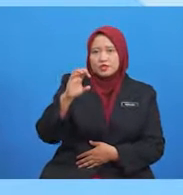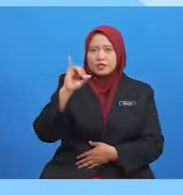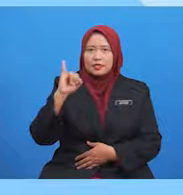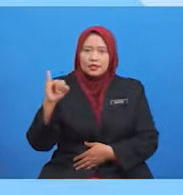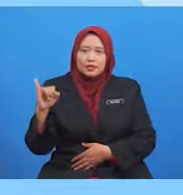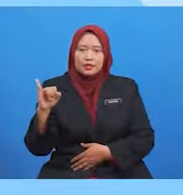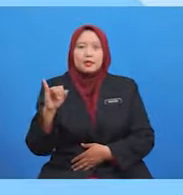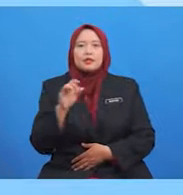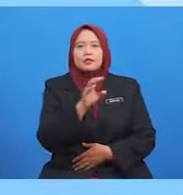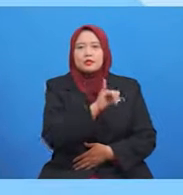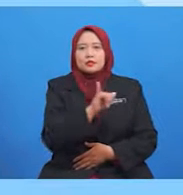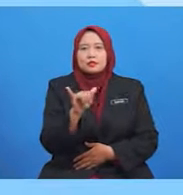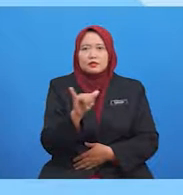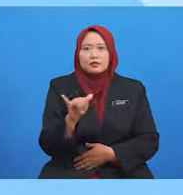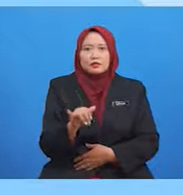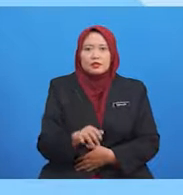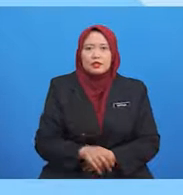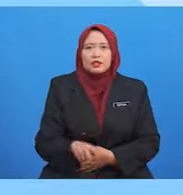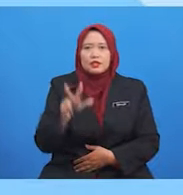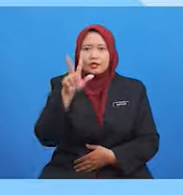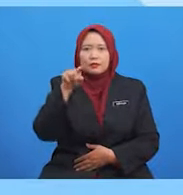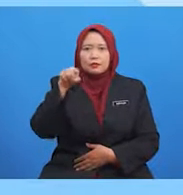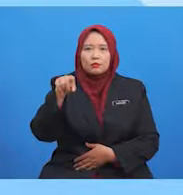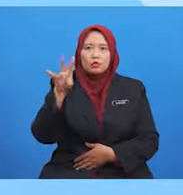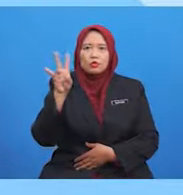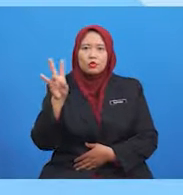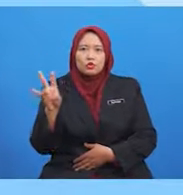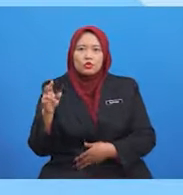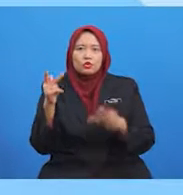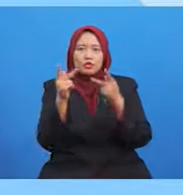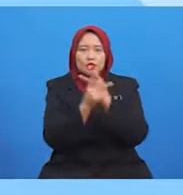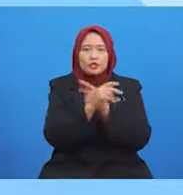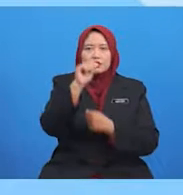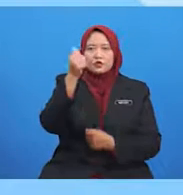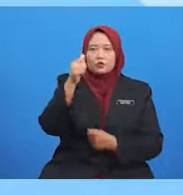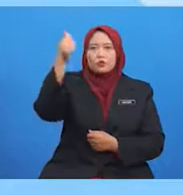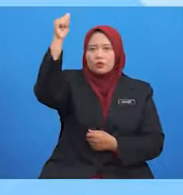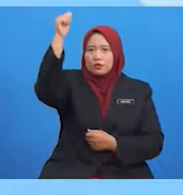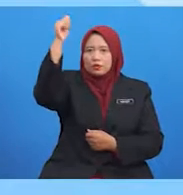3.7 darab 10 kuasa 10 perebutan sesaat.